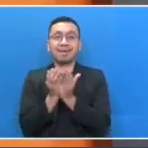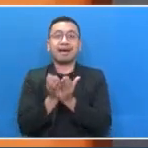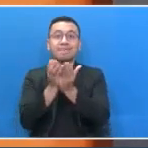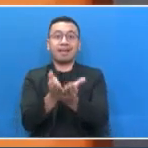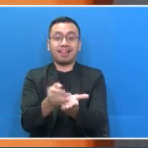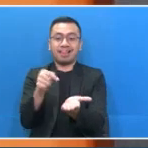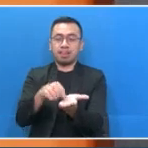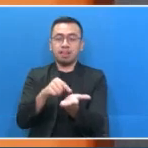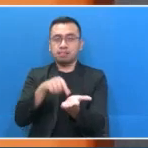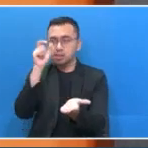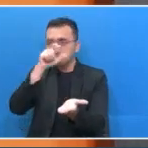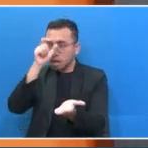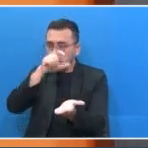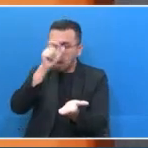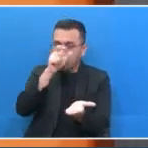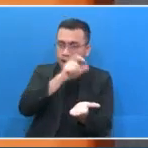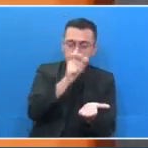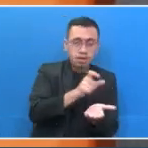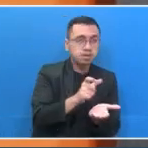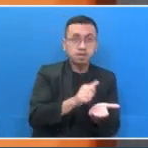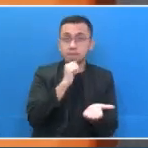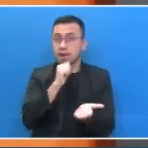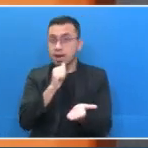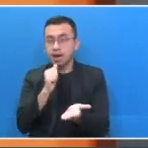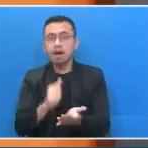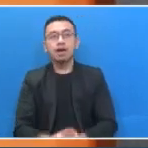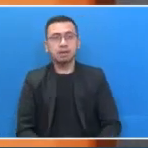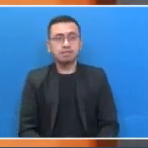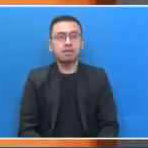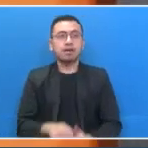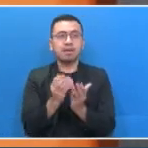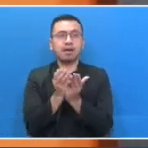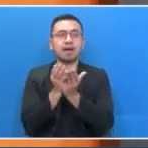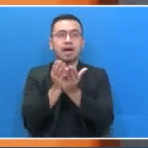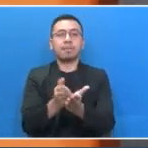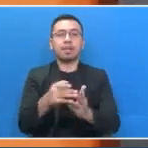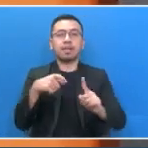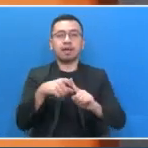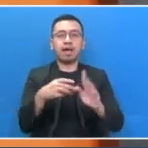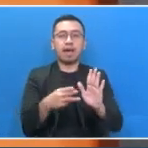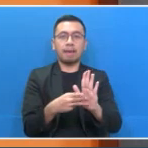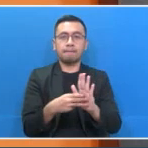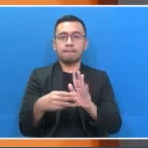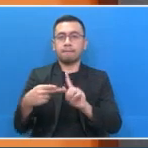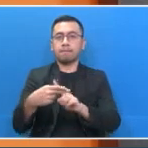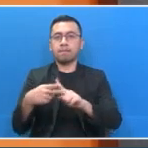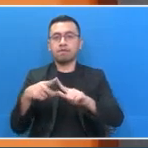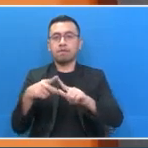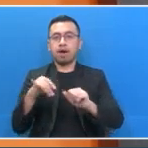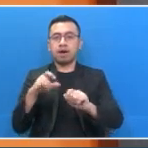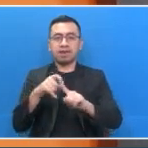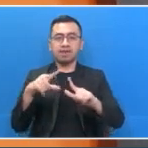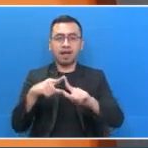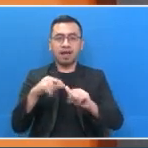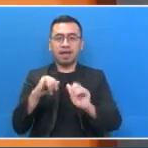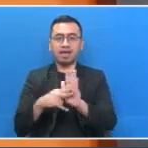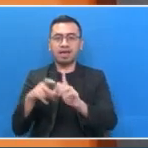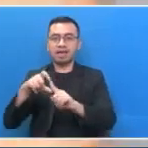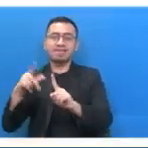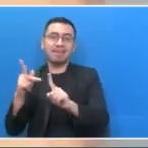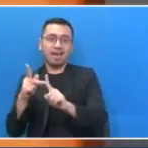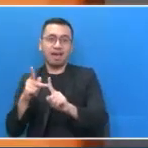melaksanakan pencarian terhadap kecelakaan kapal KM Farida Indah dengan POB atau penumpang